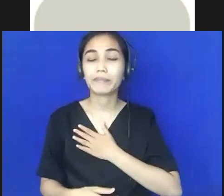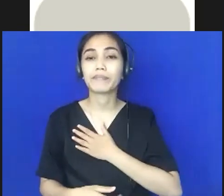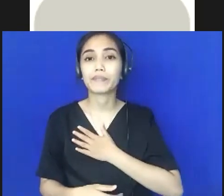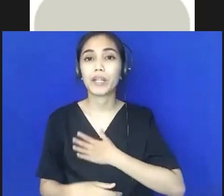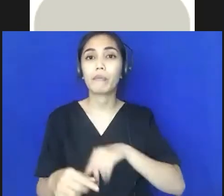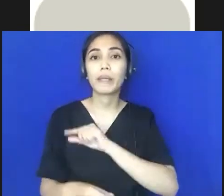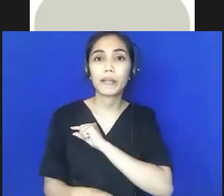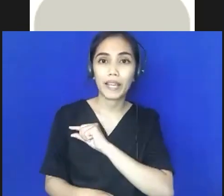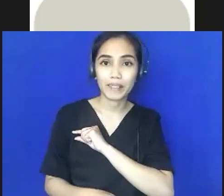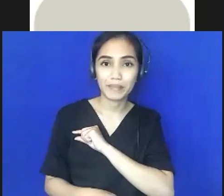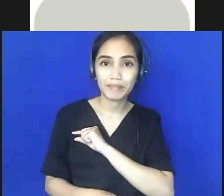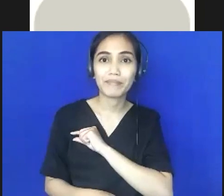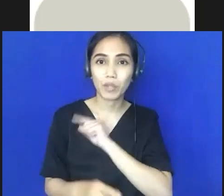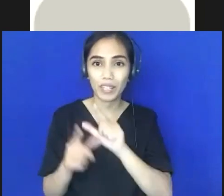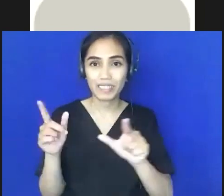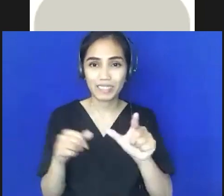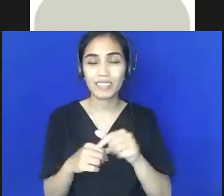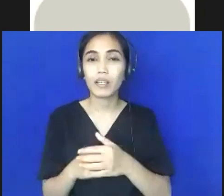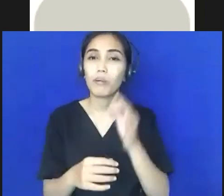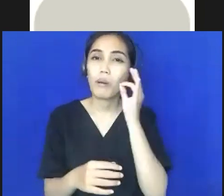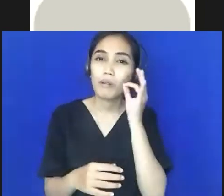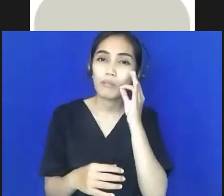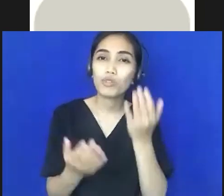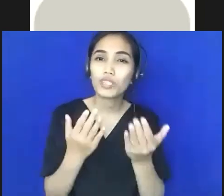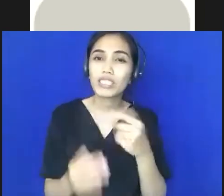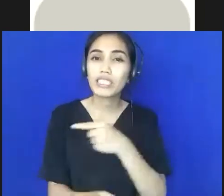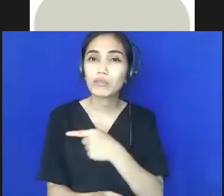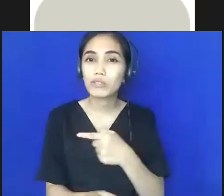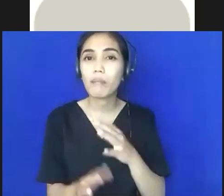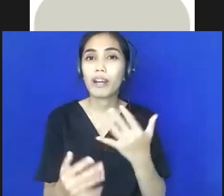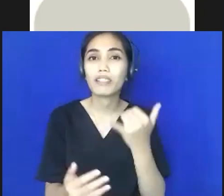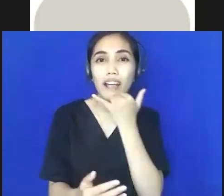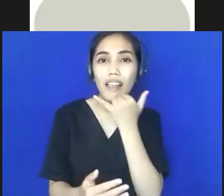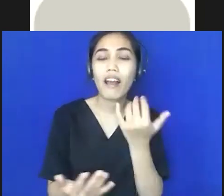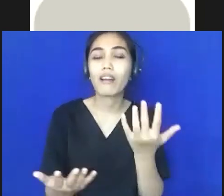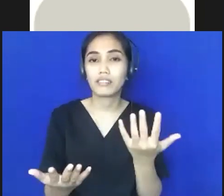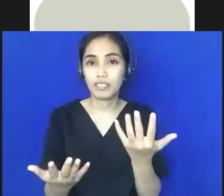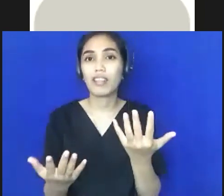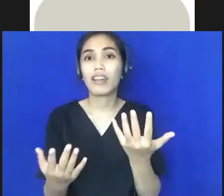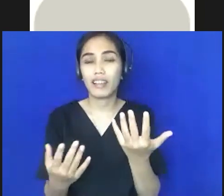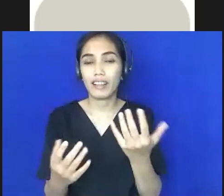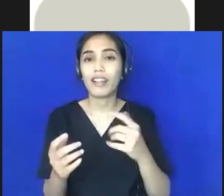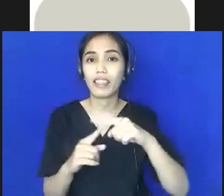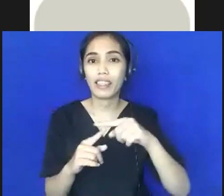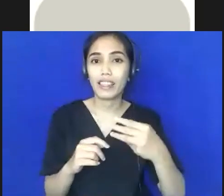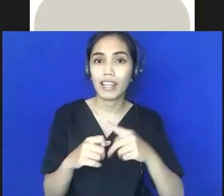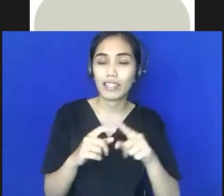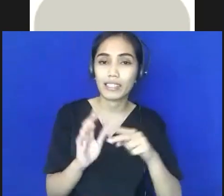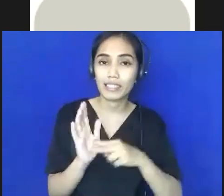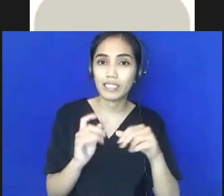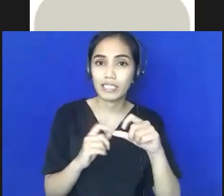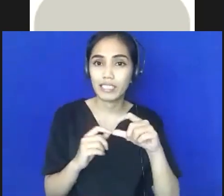panitia juga mohon maaf jika ada mungkin kekurangan atau kesalahan, terutama dalam masalah teknis tadi ya dalam